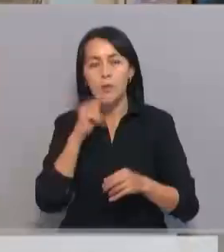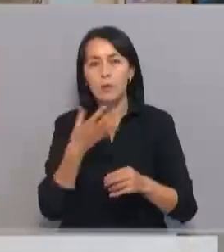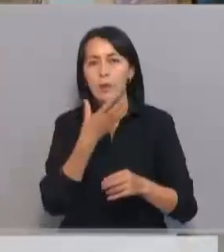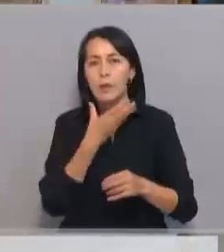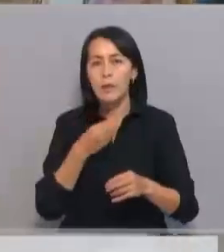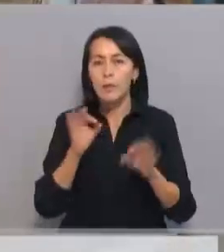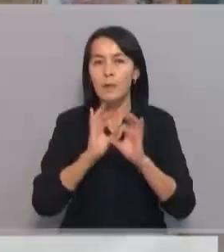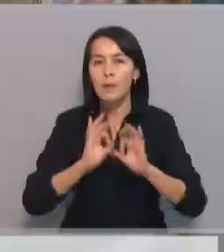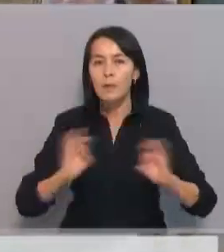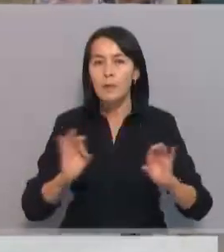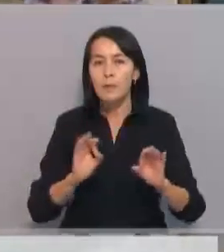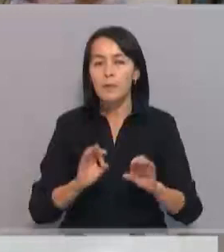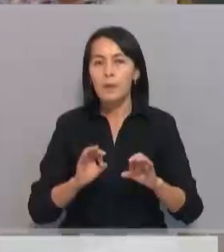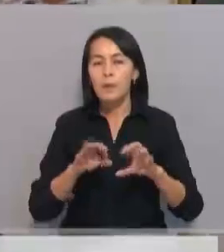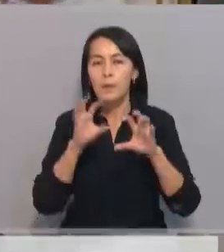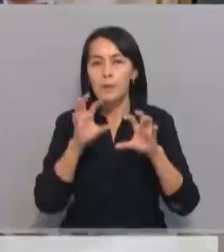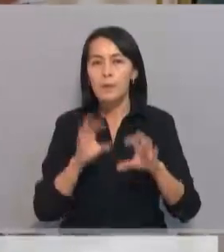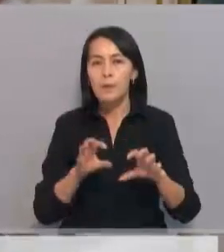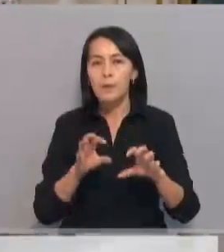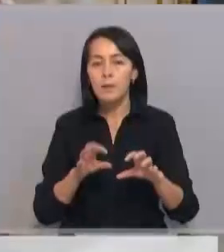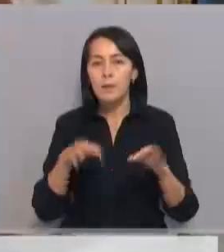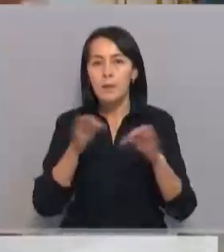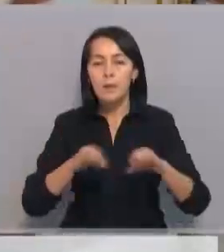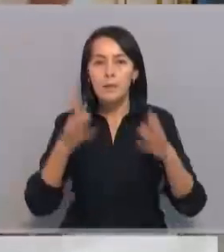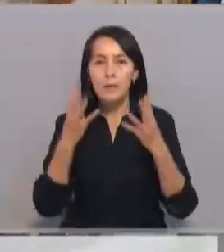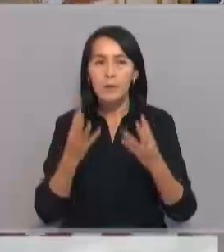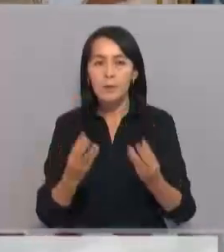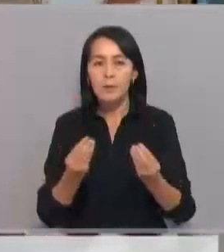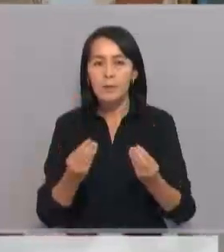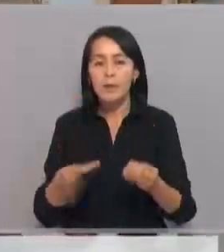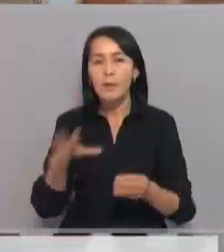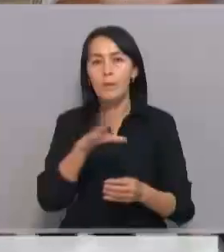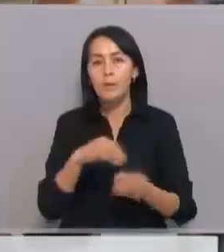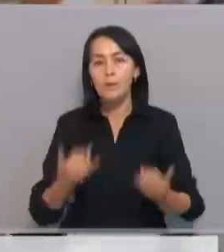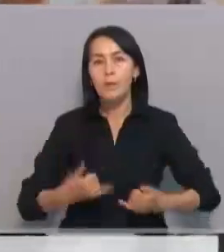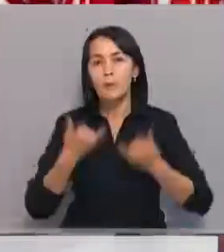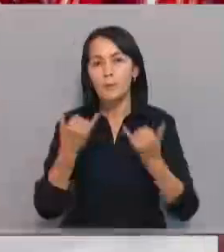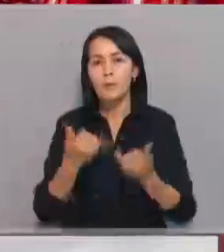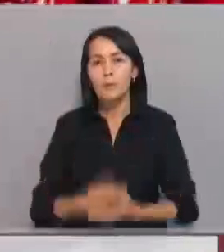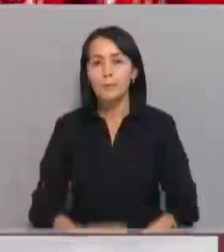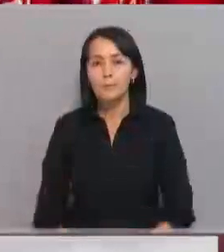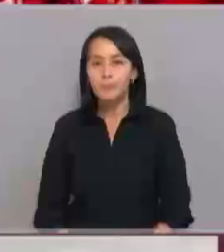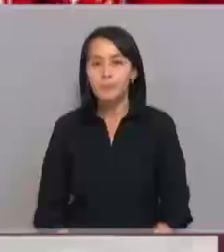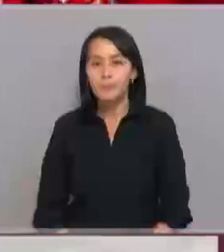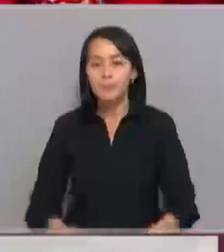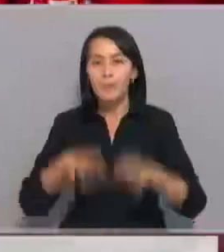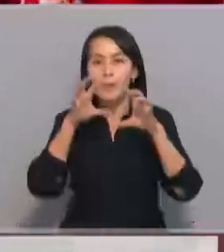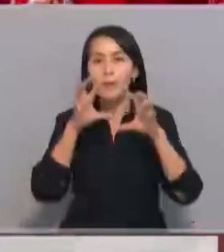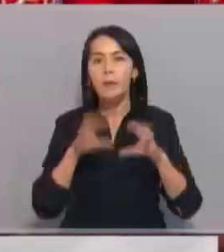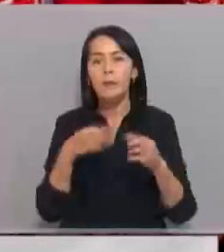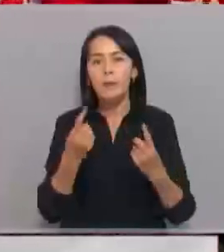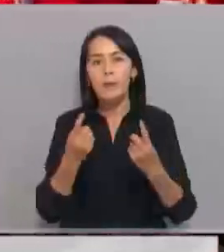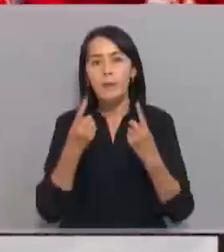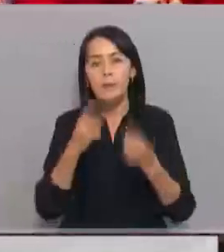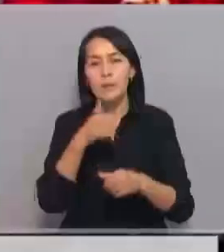керемет құқықтық актымыз мынау заңымыз, Конституция күніміз баршамызға құтты болсын. Атазаңның қасиеті